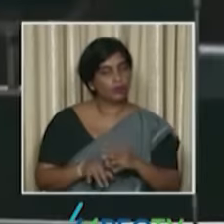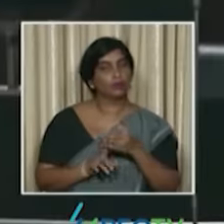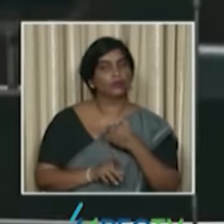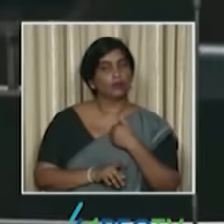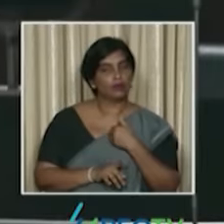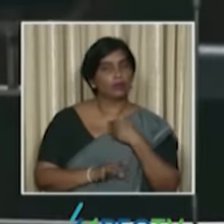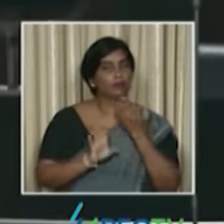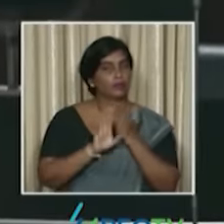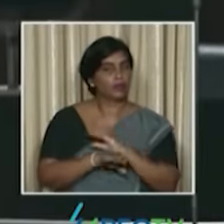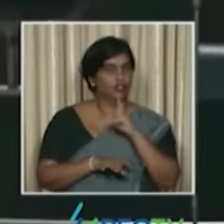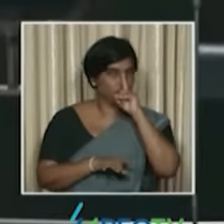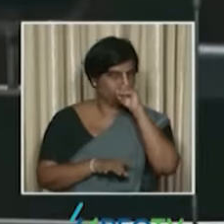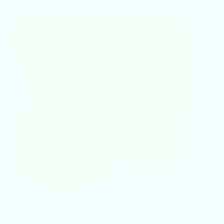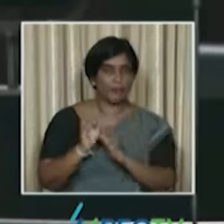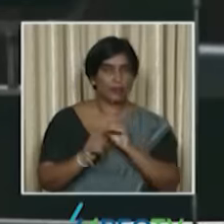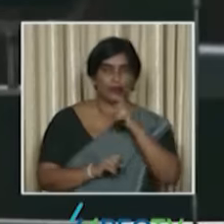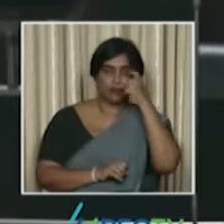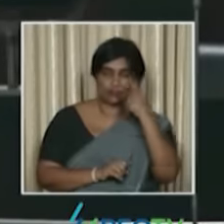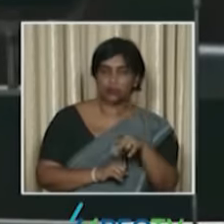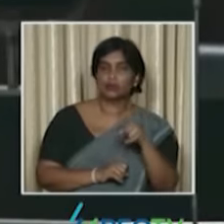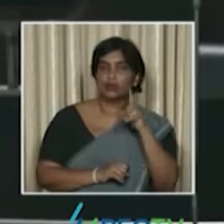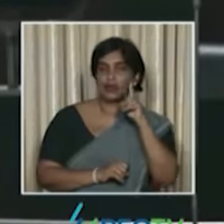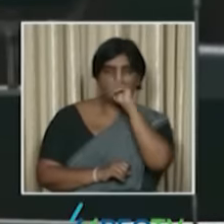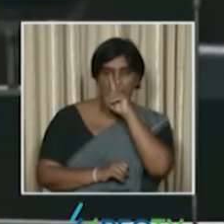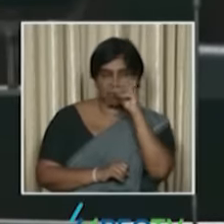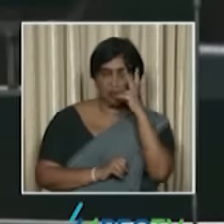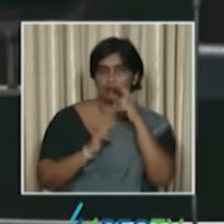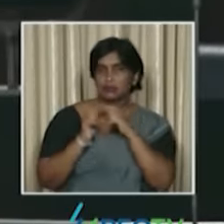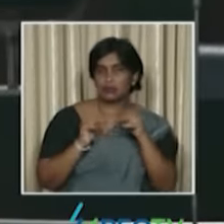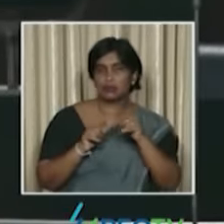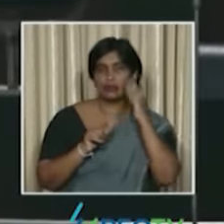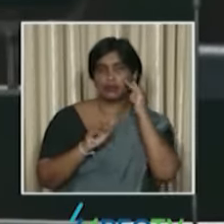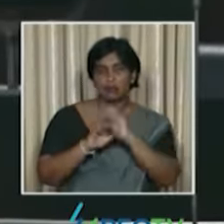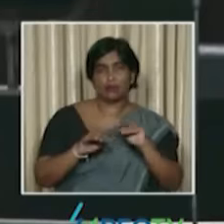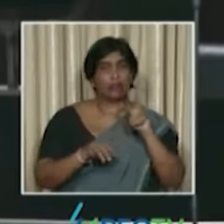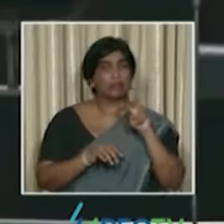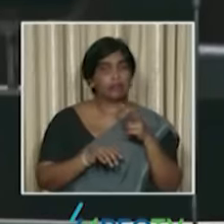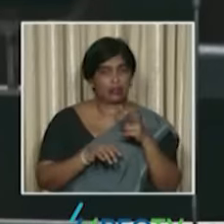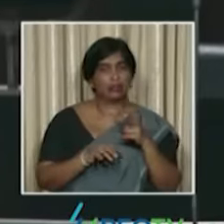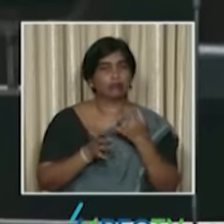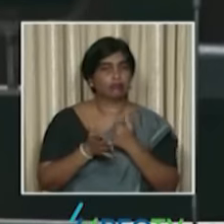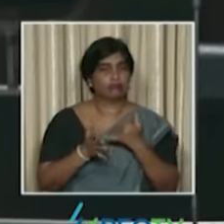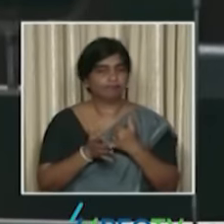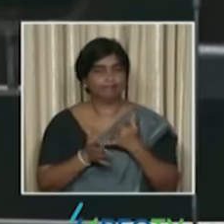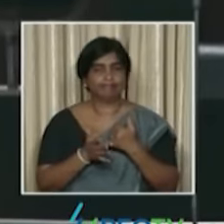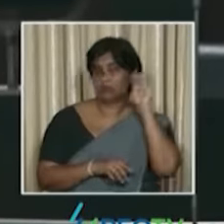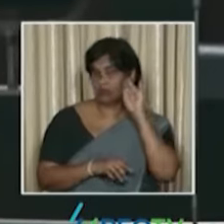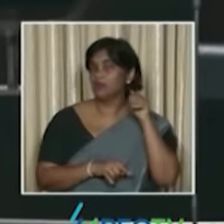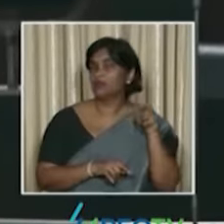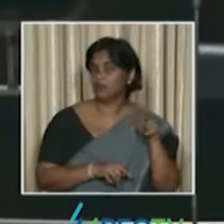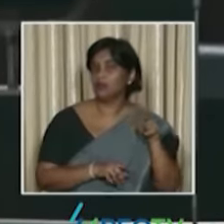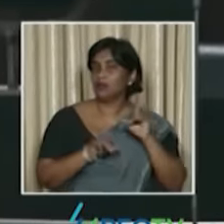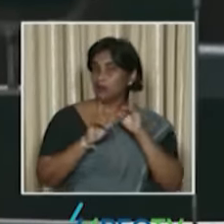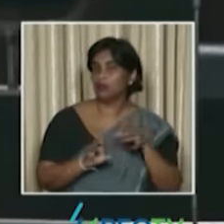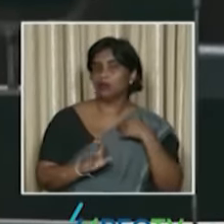27,13,000ක්. පසුගිය සතියේ මාධ්‍යවල දැක්කා එක මාස දෙකට කුඩා දැරියන් 200 ගාණක් අපයෝජනයට ලක් වෙලා කියන කාරණා.